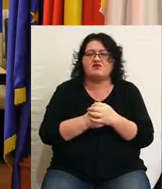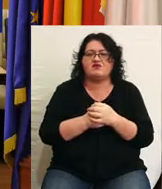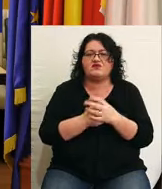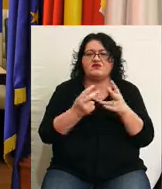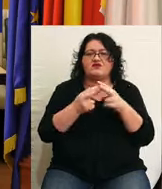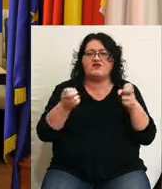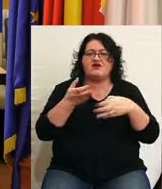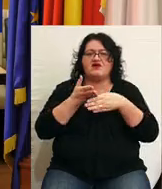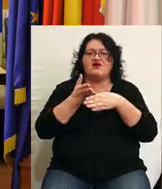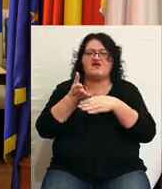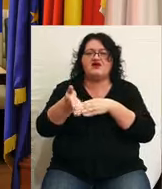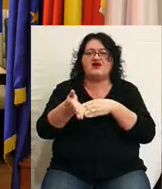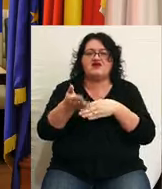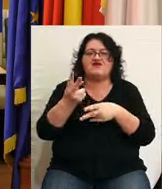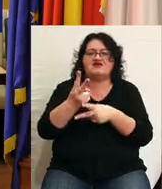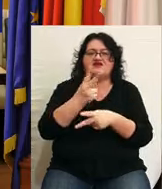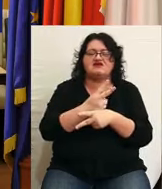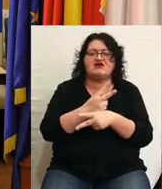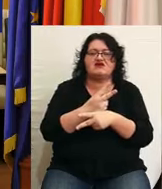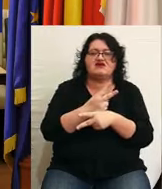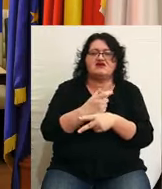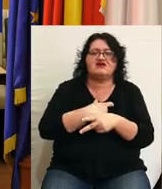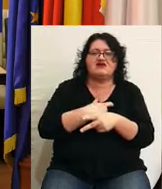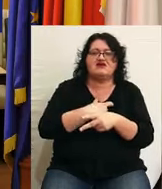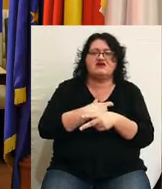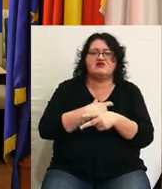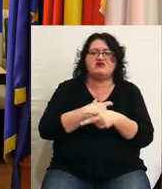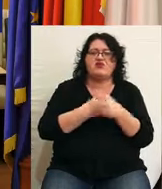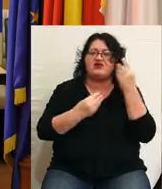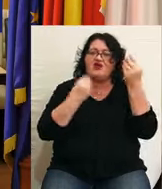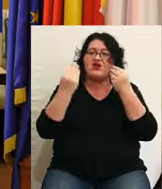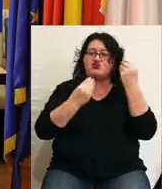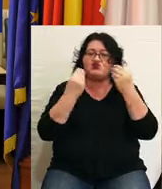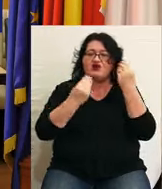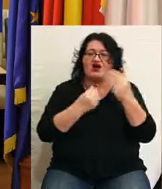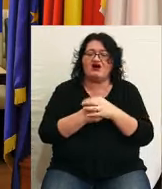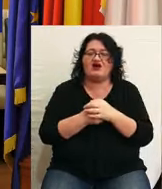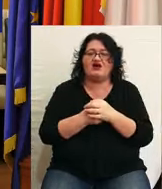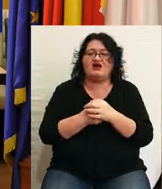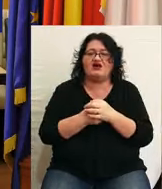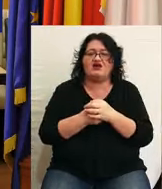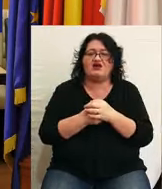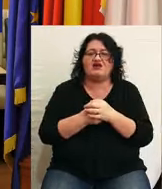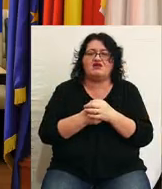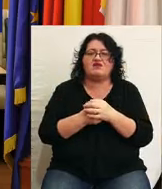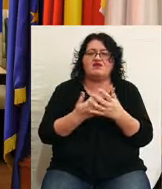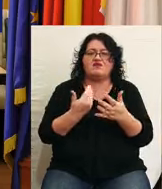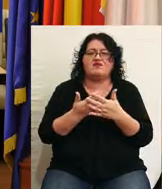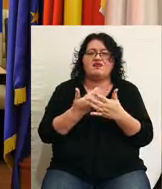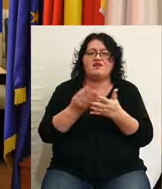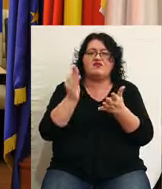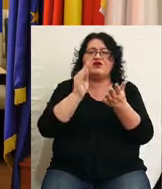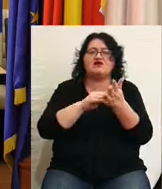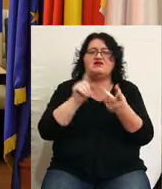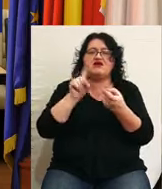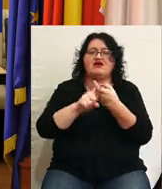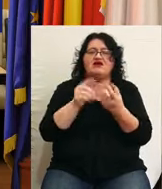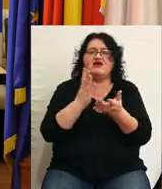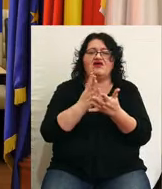intervenția statului nici nu se poate imagina. Ce alte demersuri ați făcut? Ați spus că ați luat legătura